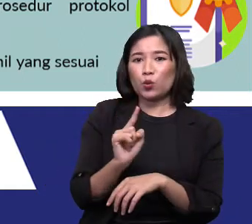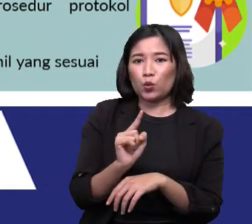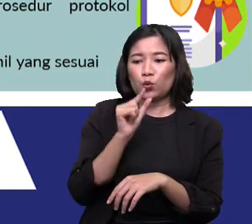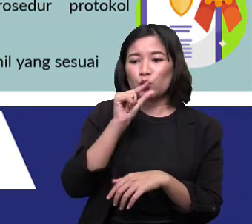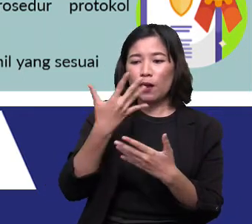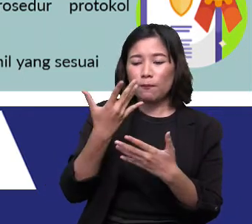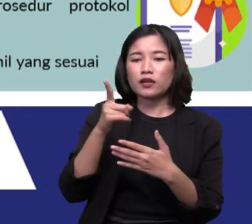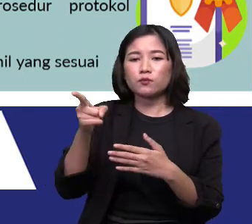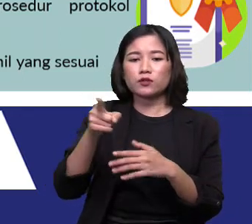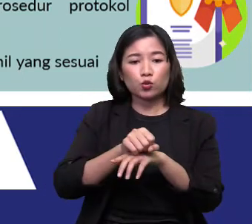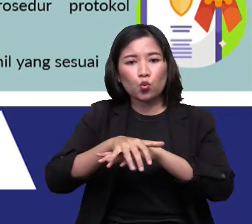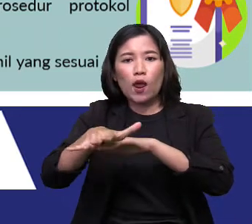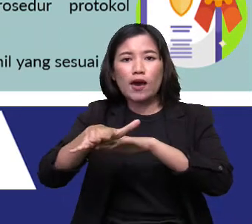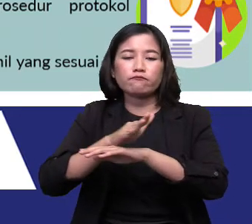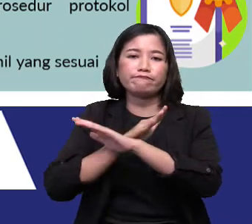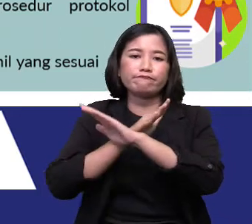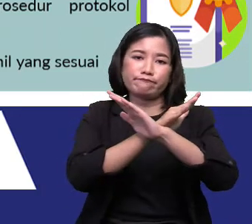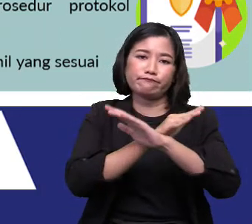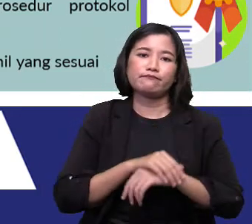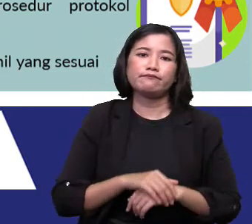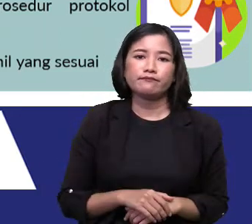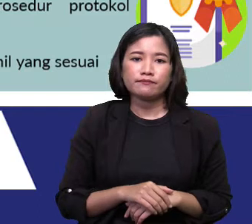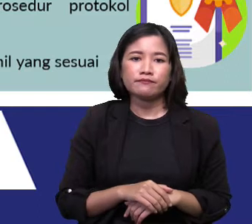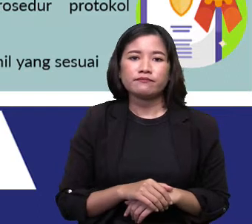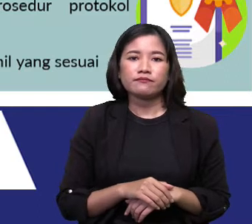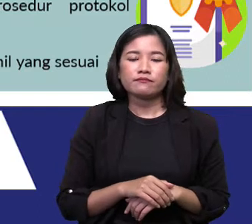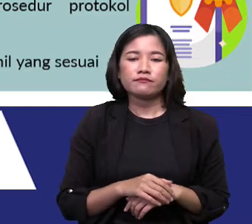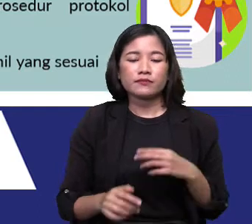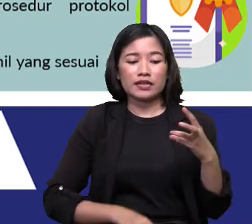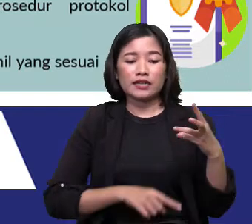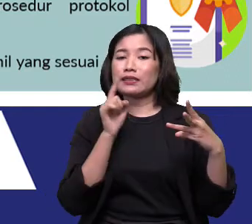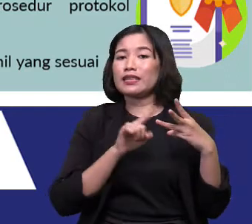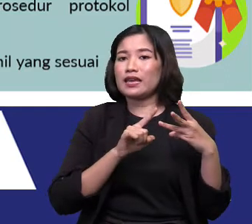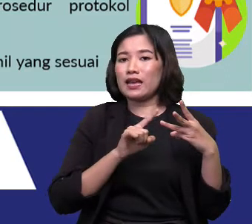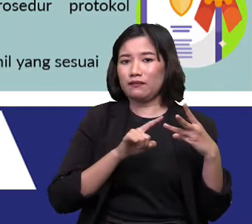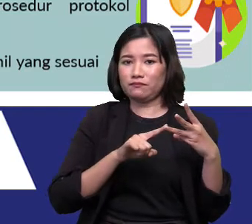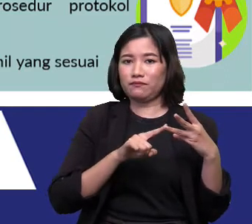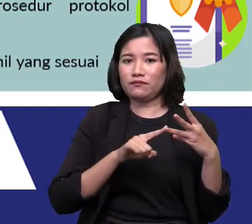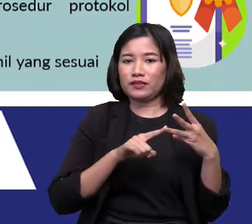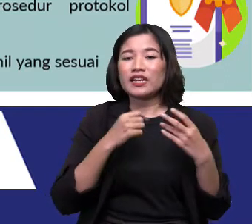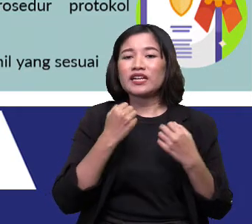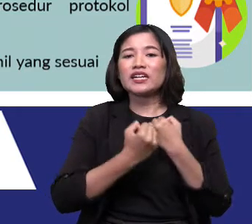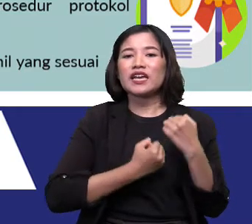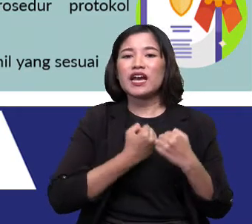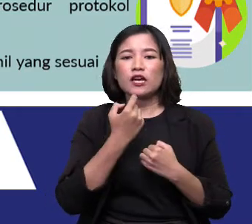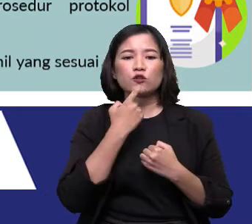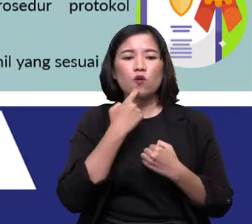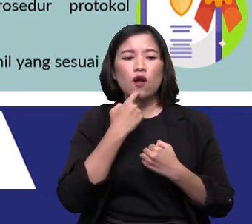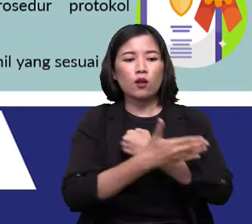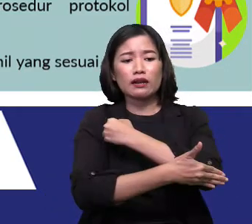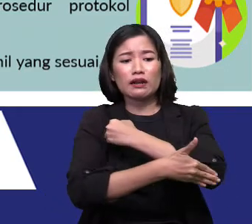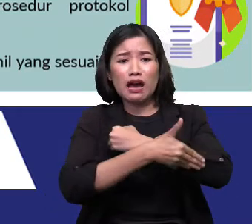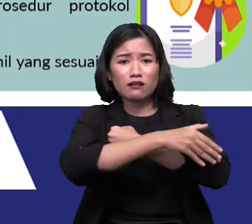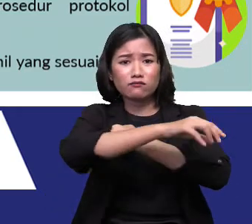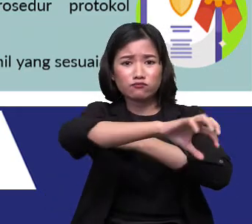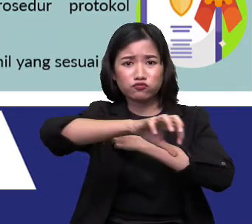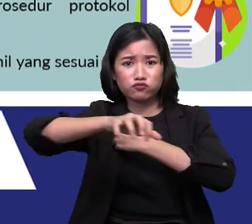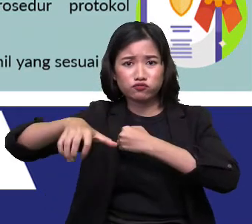penularan yang ketiga kegiatan yang tidak bersifat forum multilateral dan tidak melibatkan